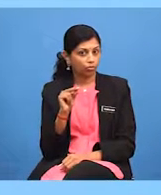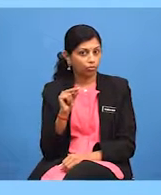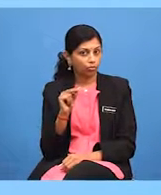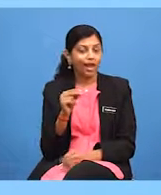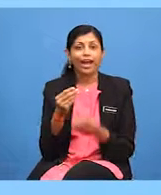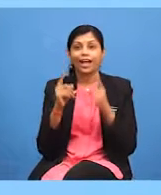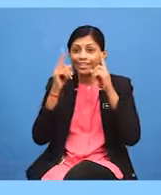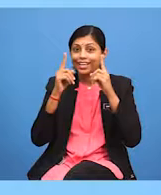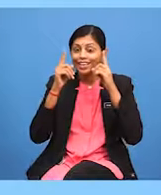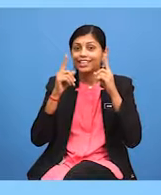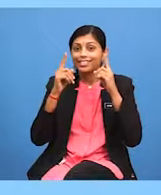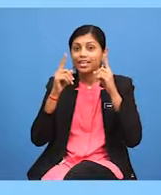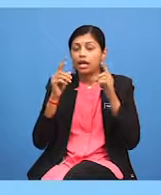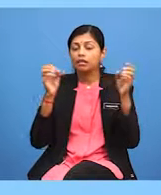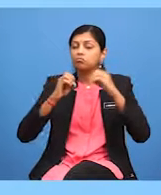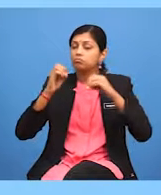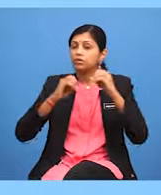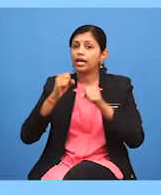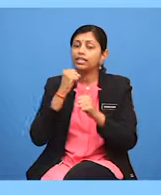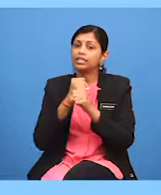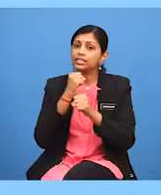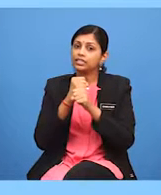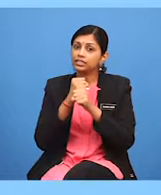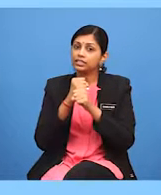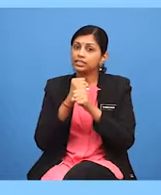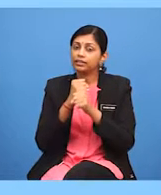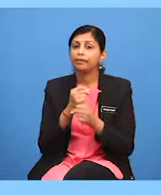situasi yang tiada kerja dilakukan.